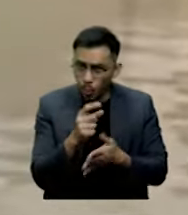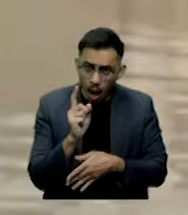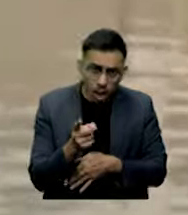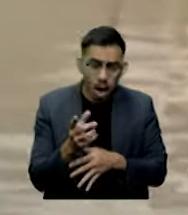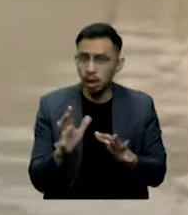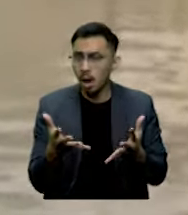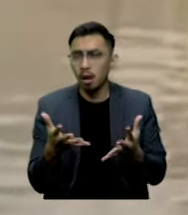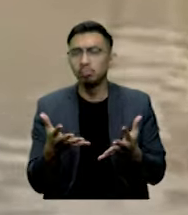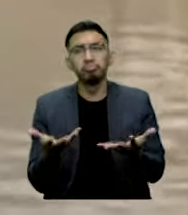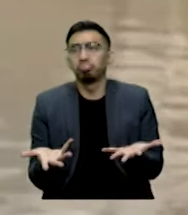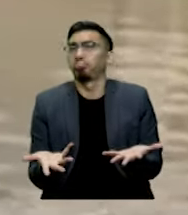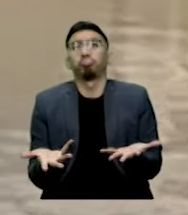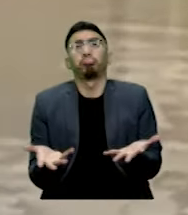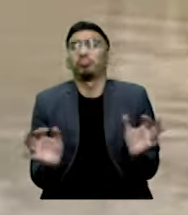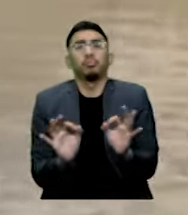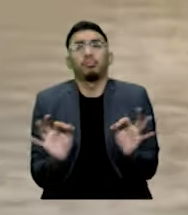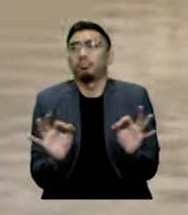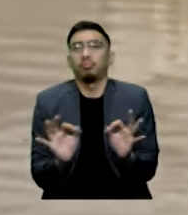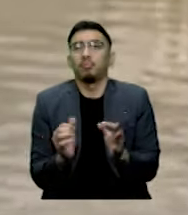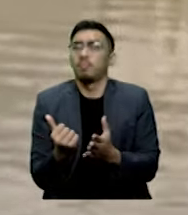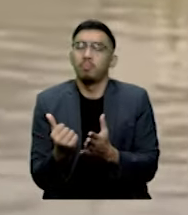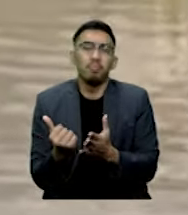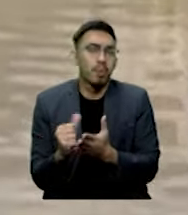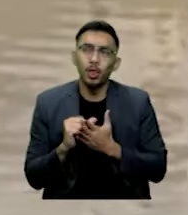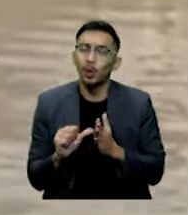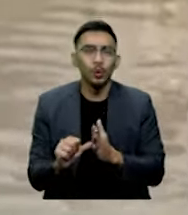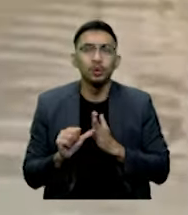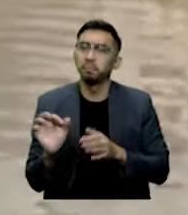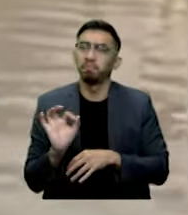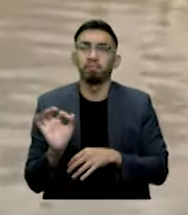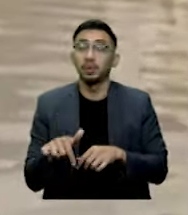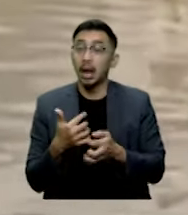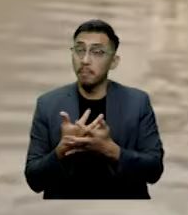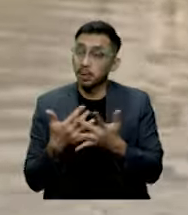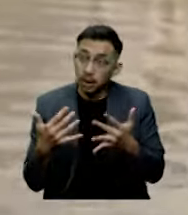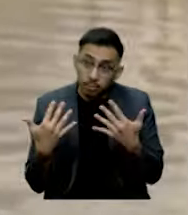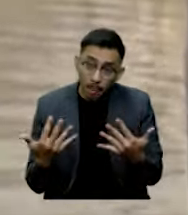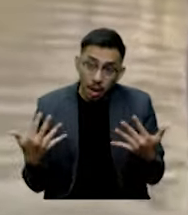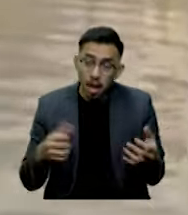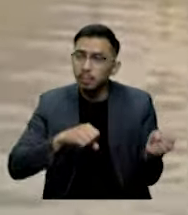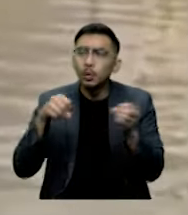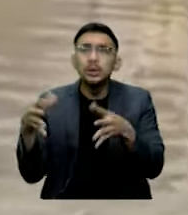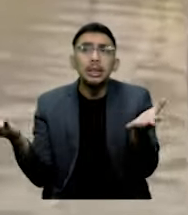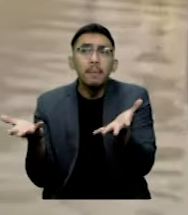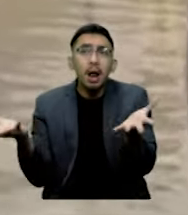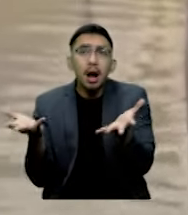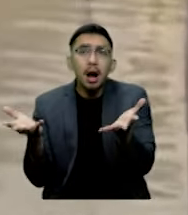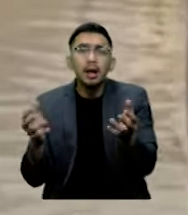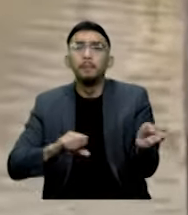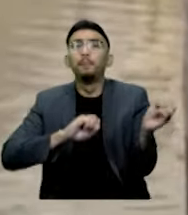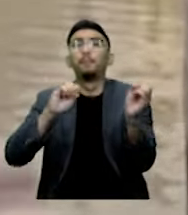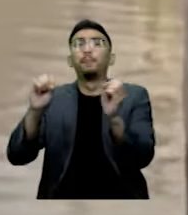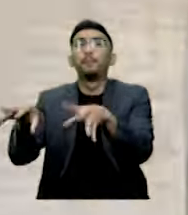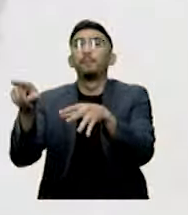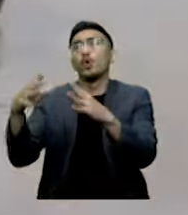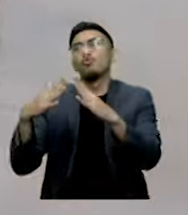saat ini, dari pemerintah belum ada sama sekali. Jadi, untuk saat ini, warga mengungsi ke mana, Bang? Warga mengungsi ke rumah